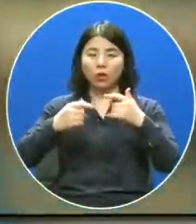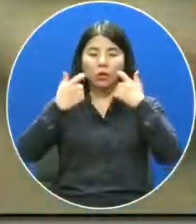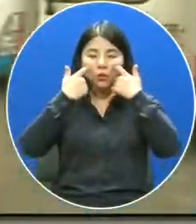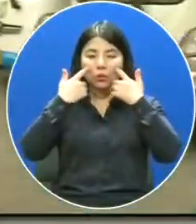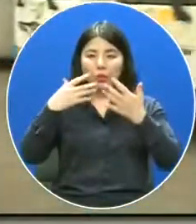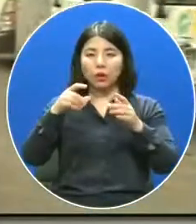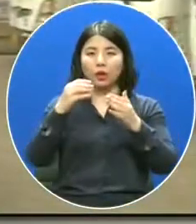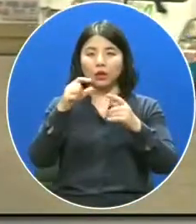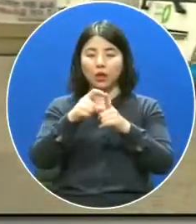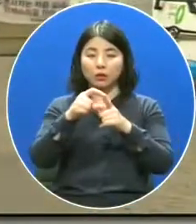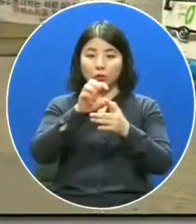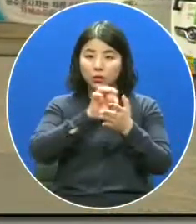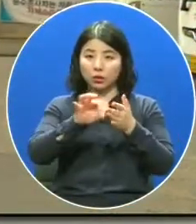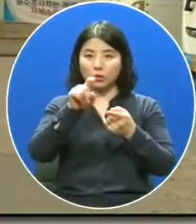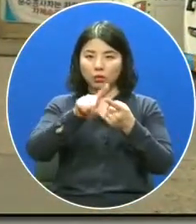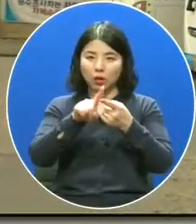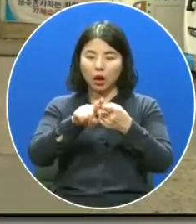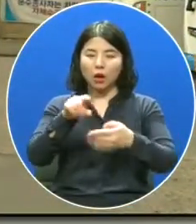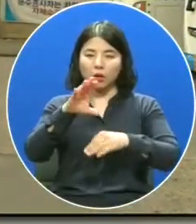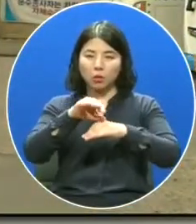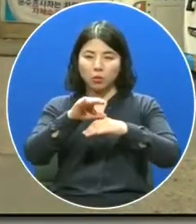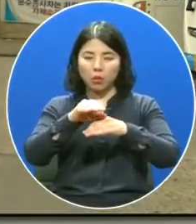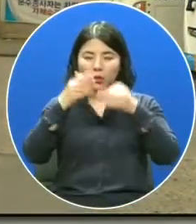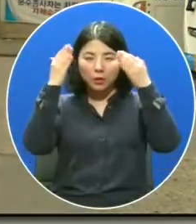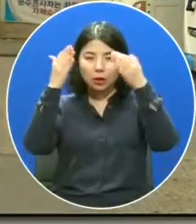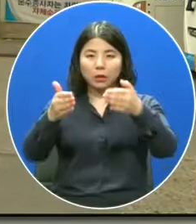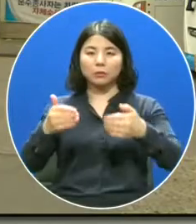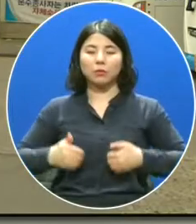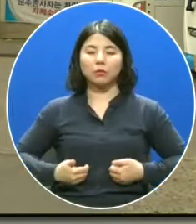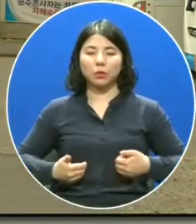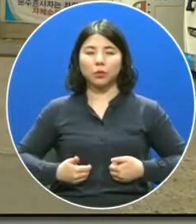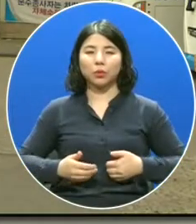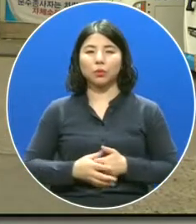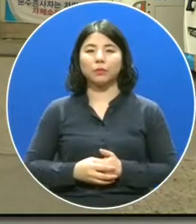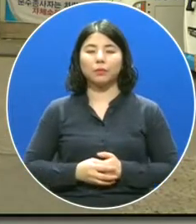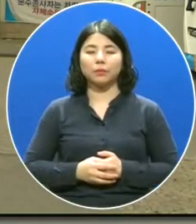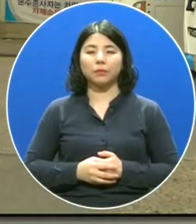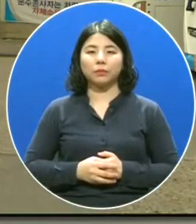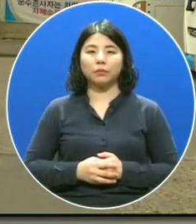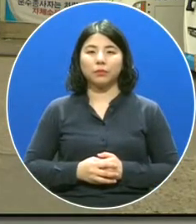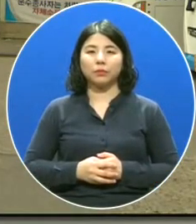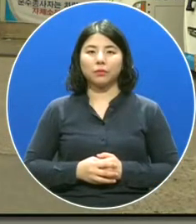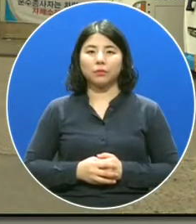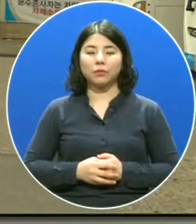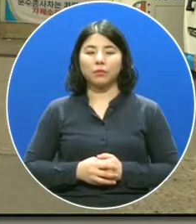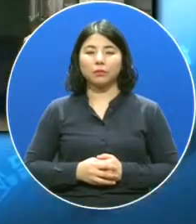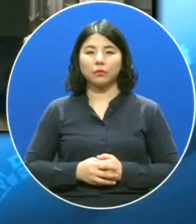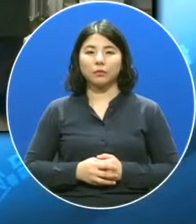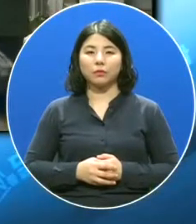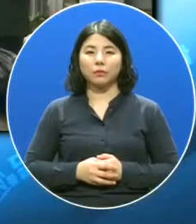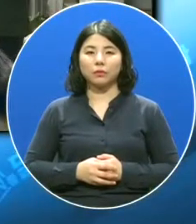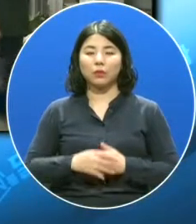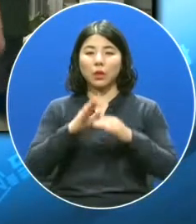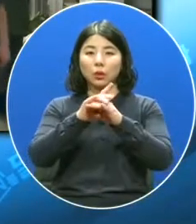공식 용어를 사용하는 데 대해 미디어는 세심한 주의를 기울여야 할 필요가 있습니다.